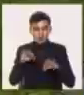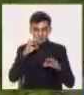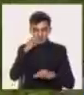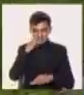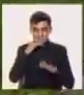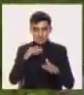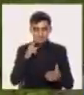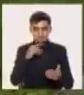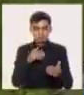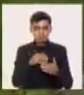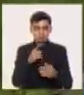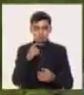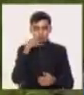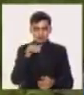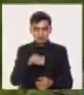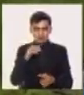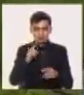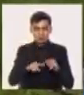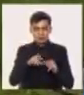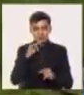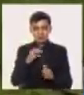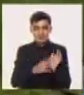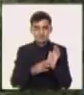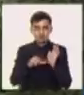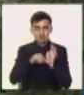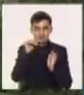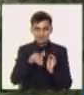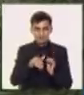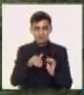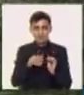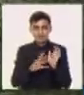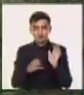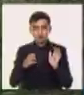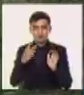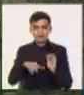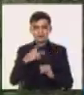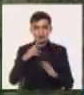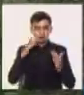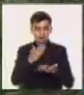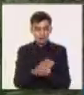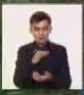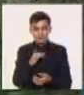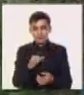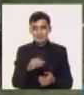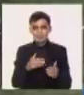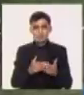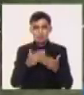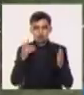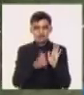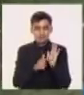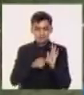Казахстане приближается к 100 тысячам, а если точнее, 96 922 случая. Выздоровели больше